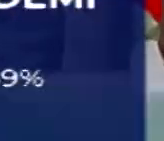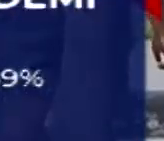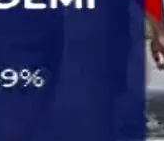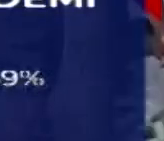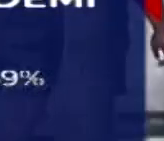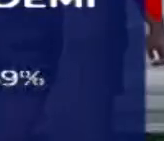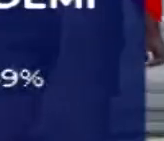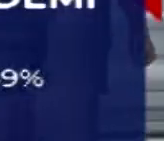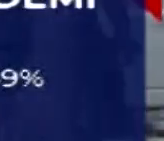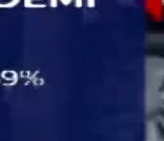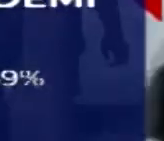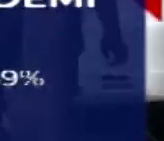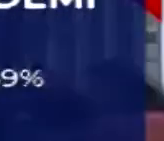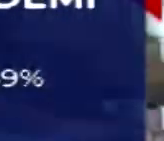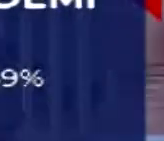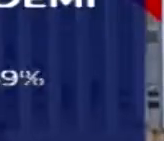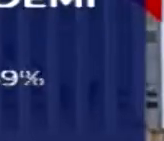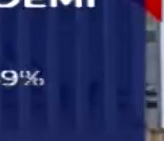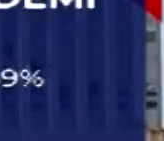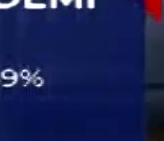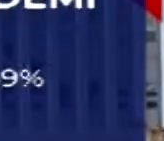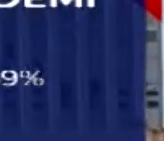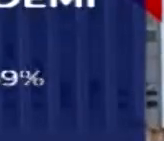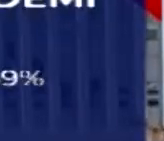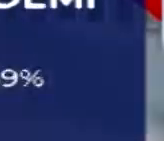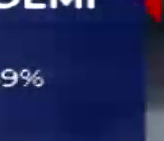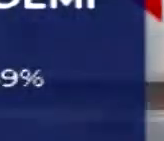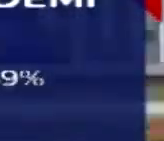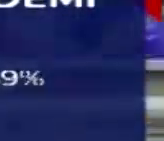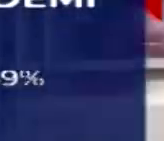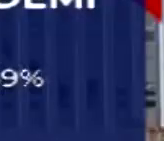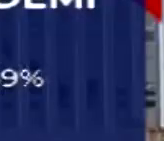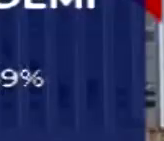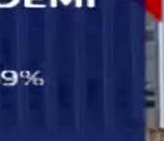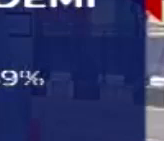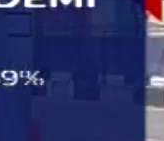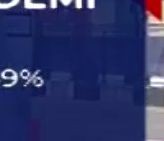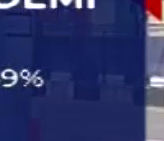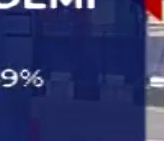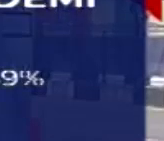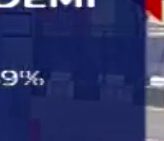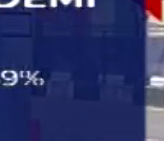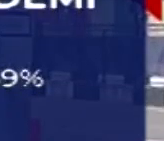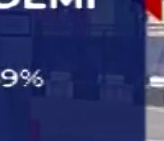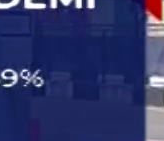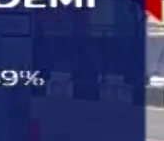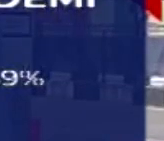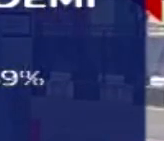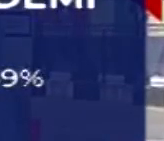angka kesembuhan, yakni berada di angka 72,1%, lebih tinggi dari rata-rata global sebesar